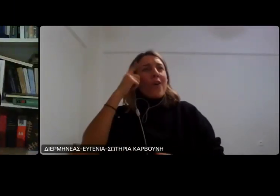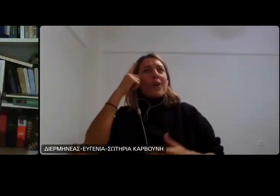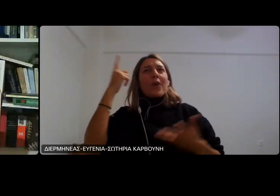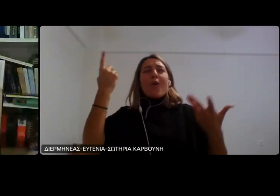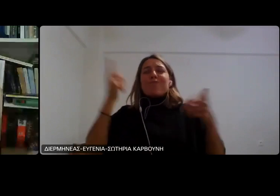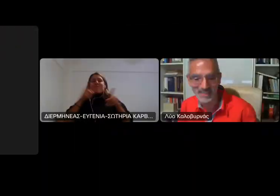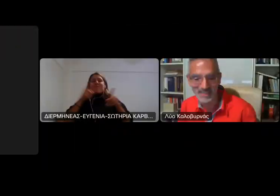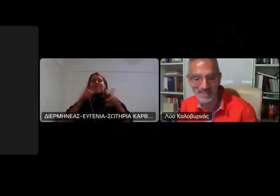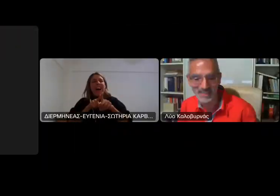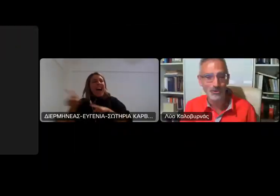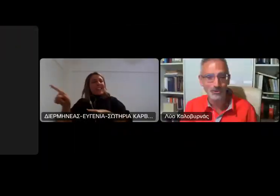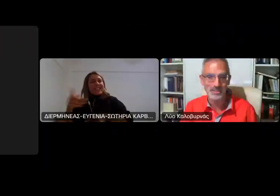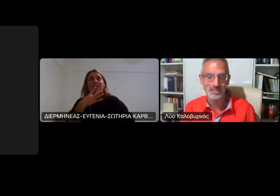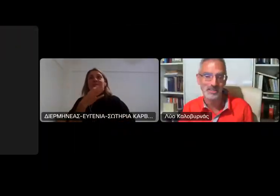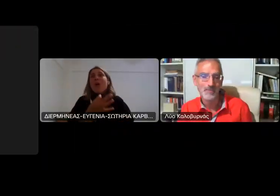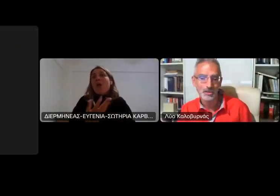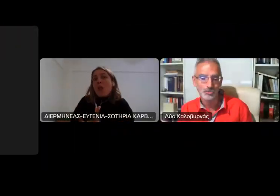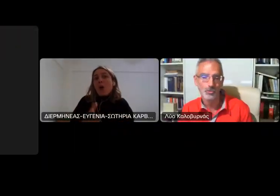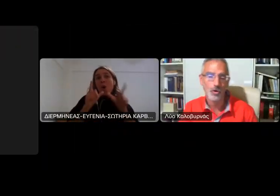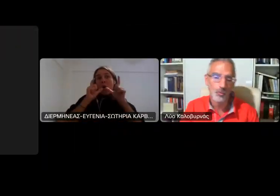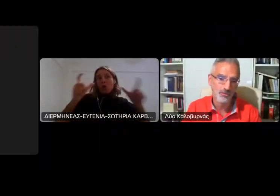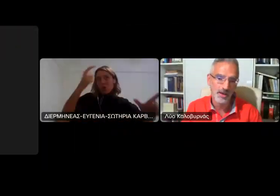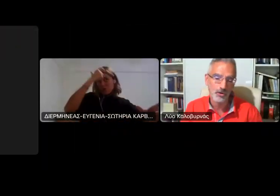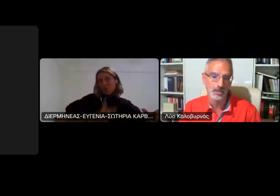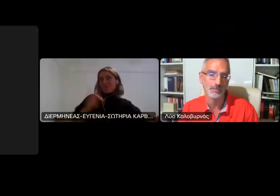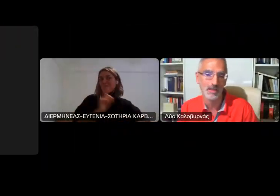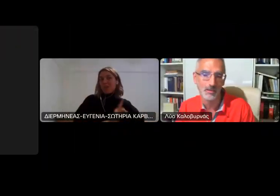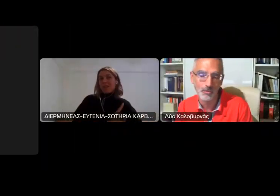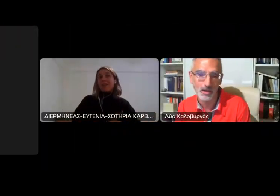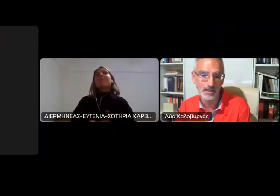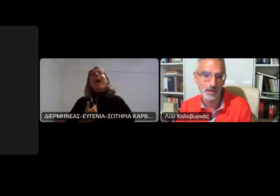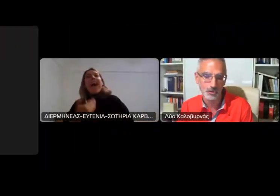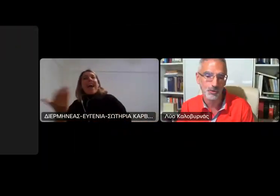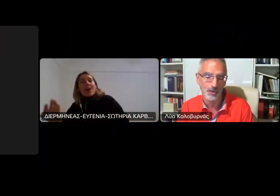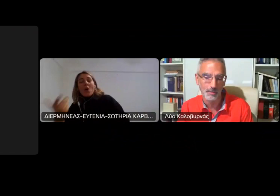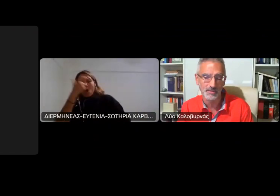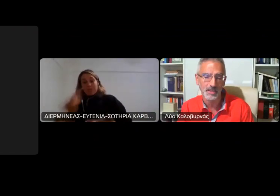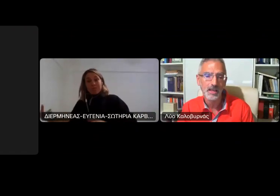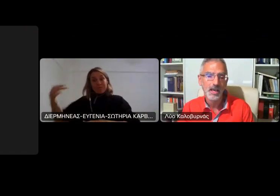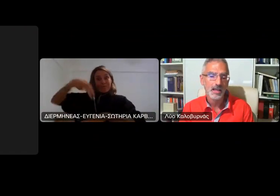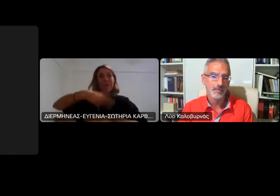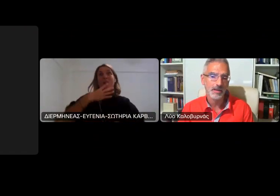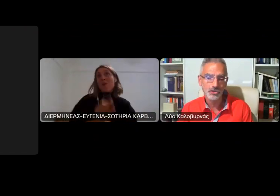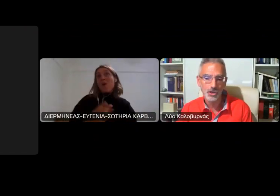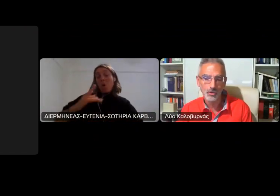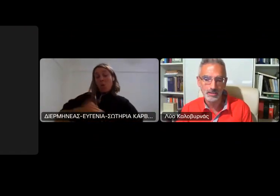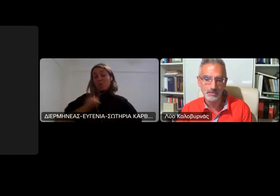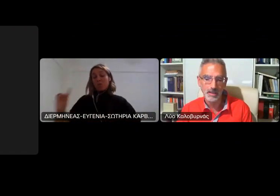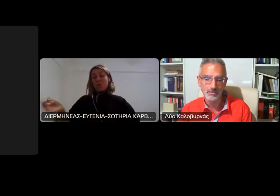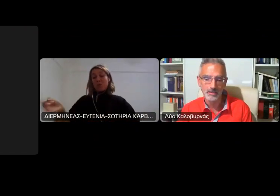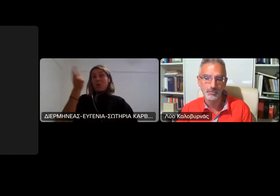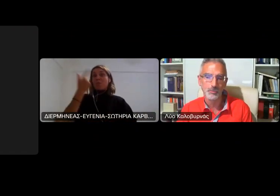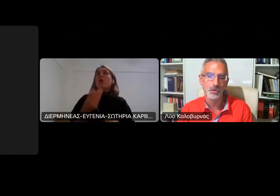γλωσσολόγος. Νομίζω ότι με έχετε καλέσει λόγω του λόγου που εκφέρω στα γραπτά μου, αλλά και ως ψυχοθεραπευτή, και θα μιλήσω λίγο